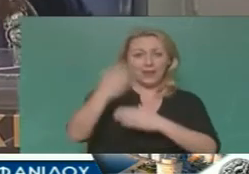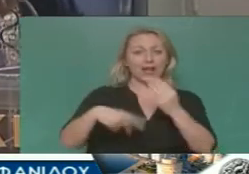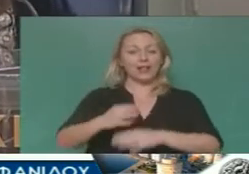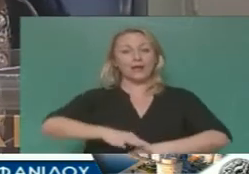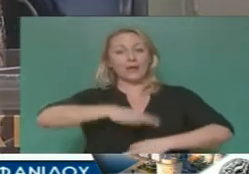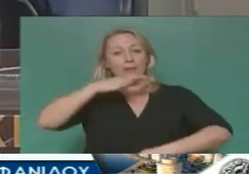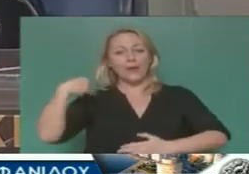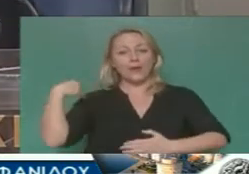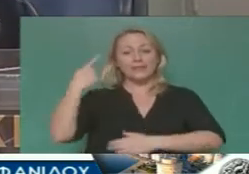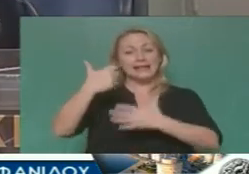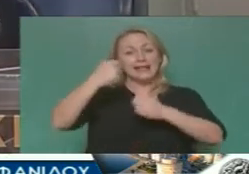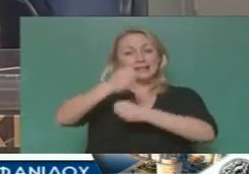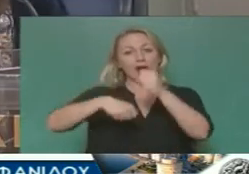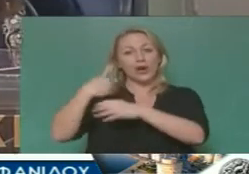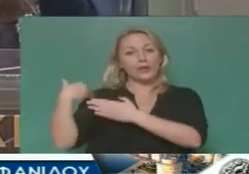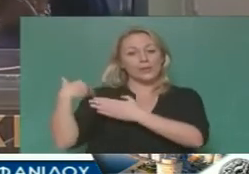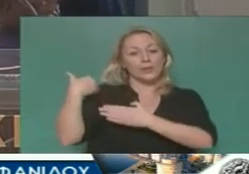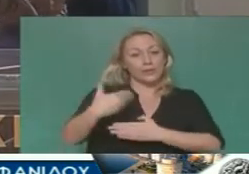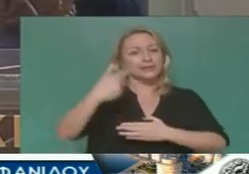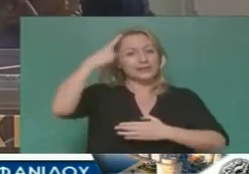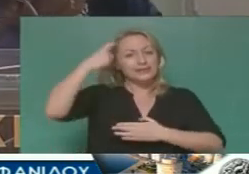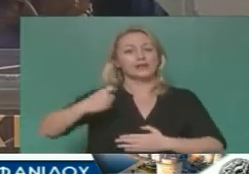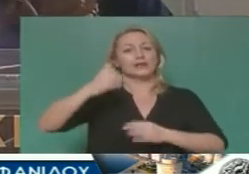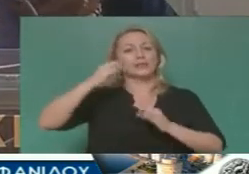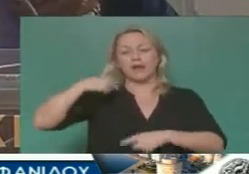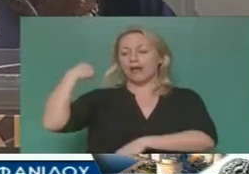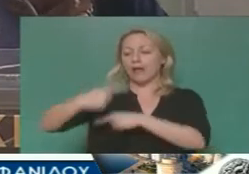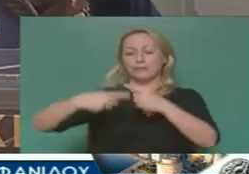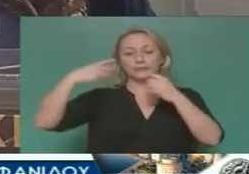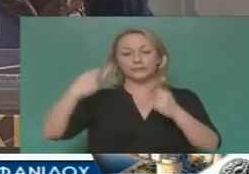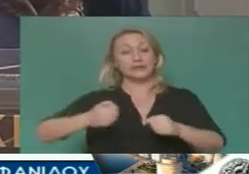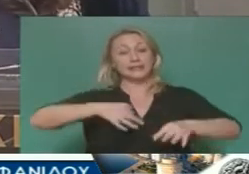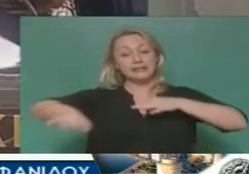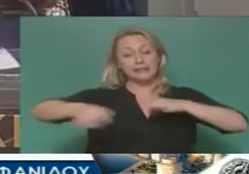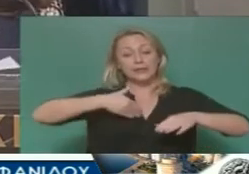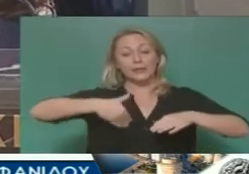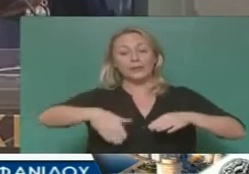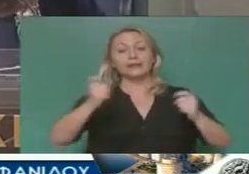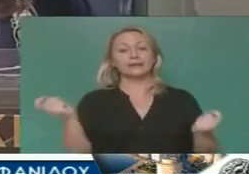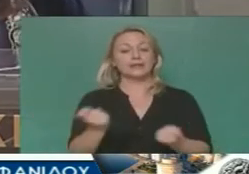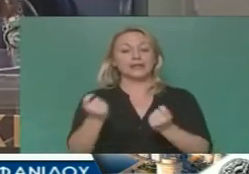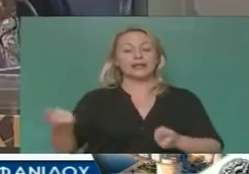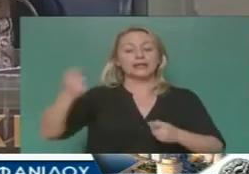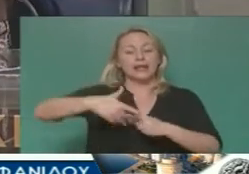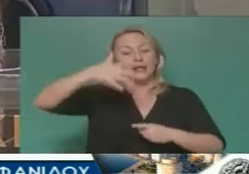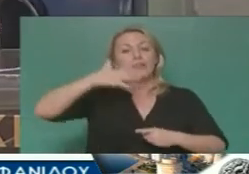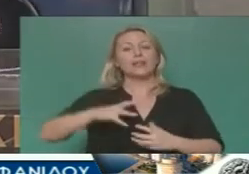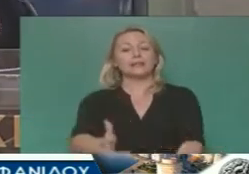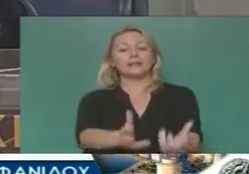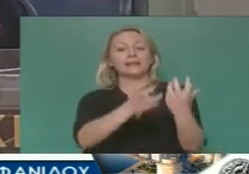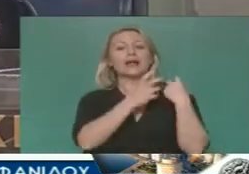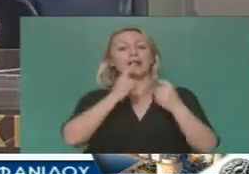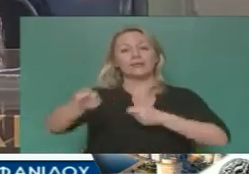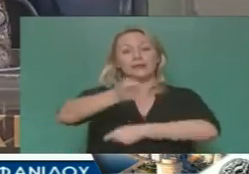αξιοπρεπείς συγκοινωνίες επί 60 χρόνια, έχουμε γνώση, εμπειρία, σχέδιο για την επόμενη μέρα και προτιθέμεθα να αναλάβουμε